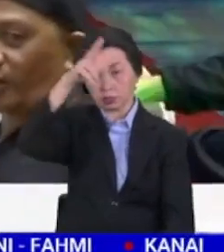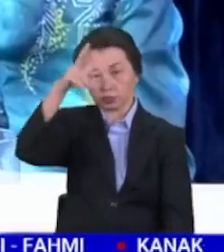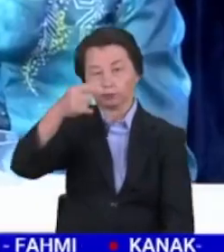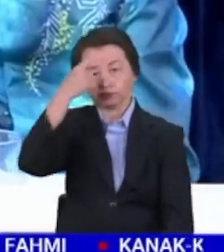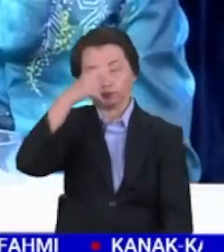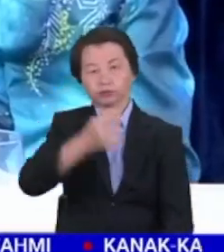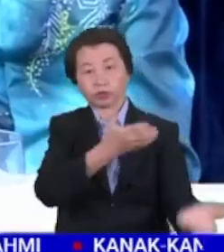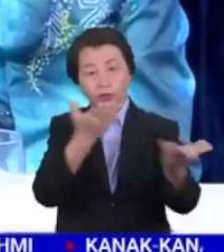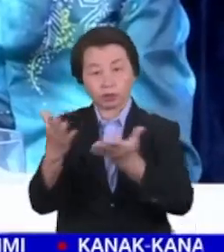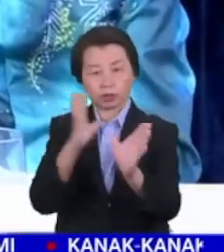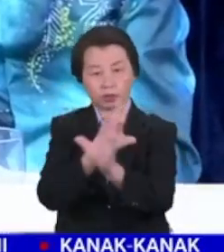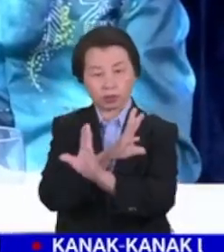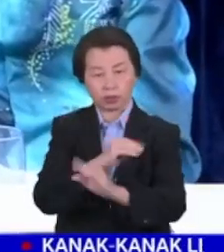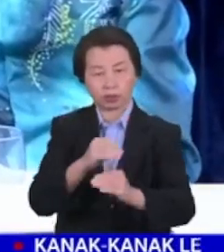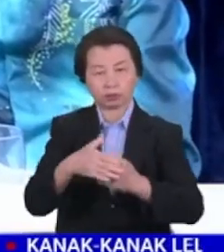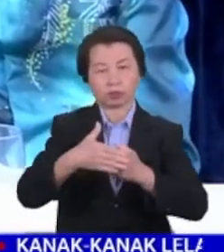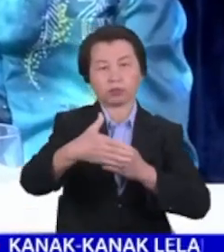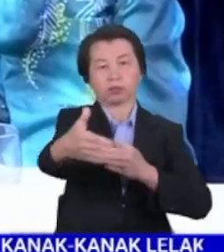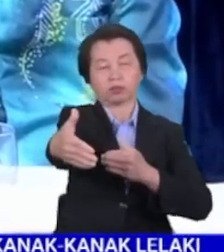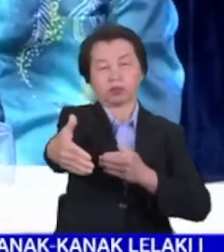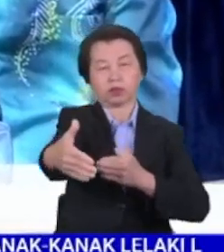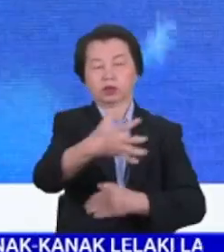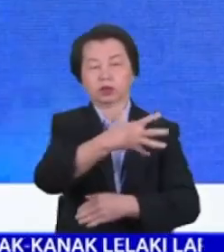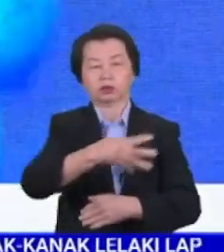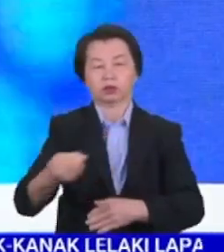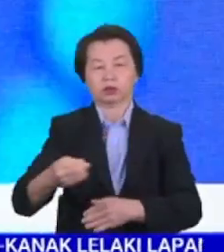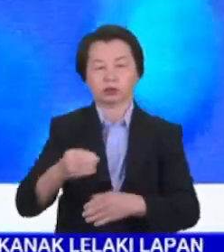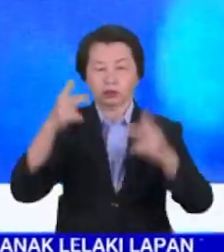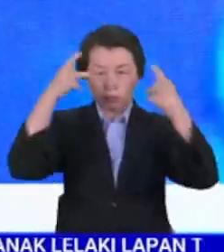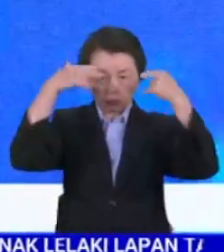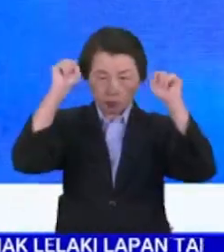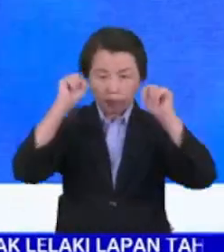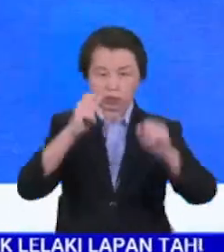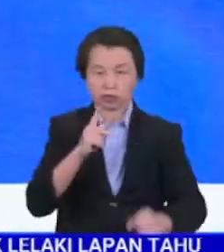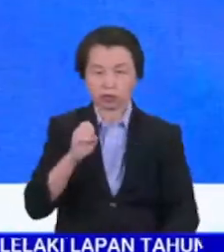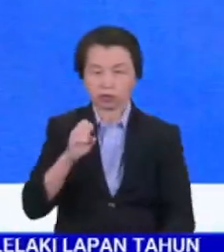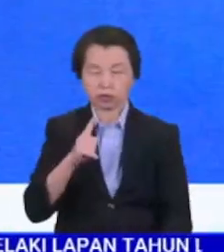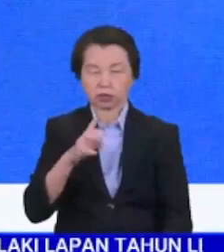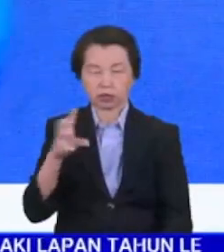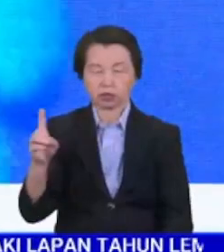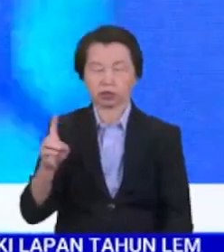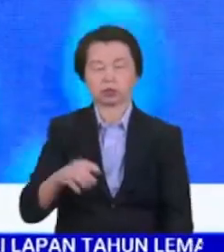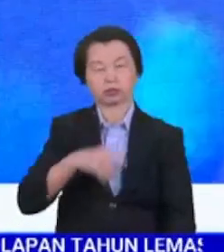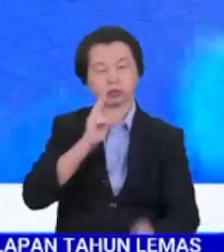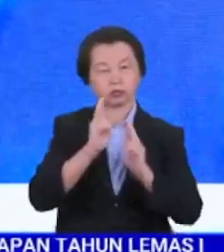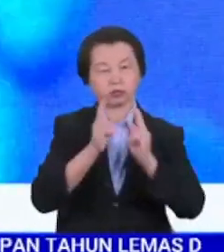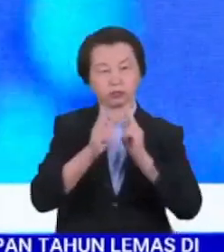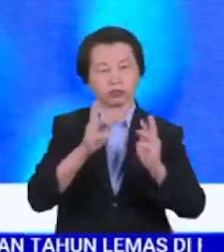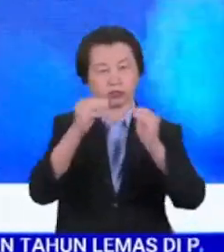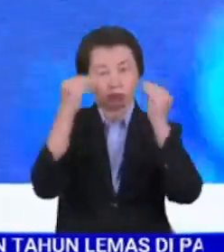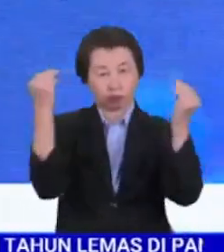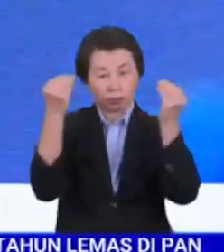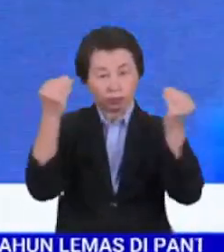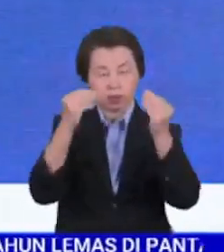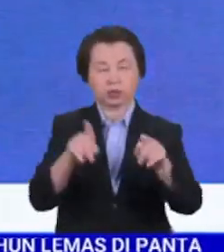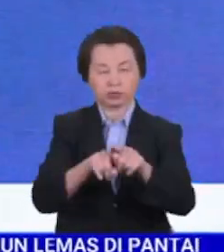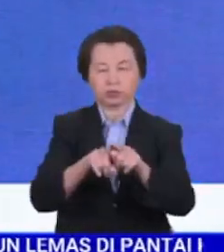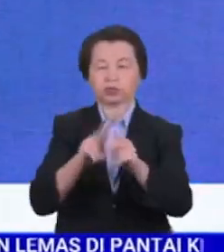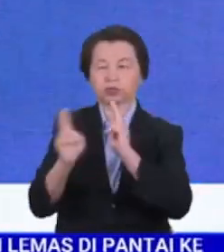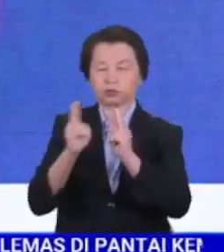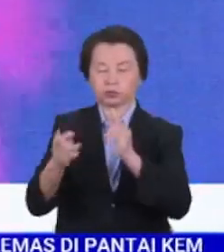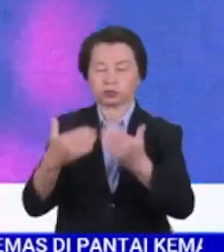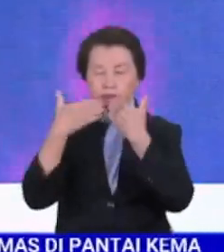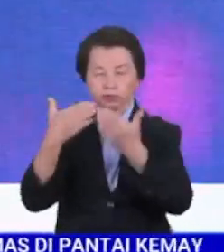untuk membawa Sarawak terus ke hadapan. Sementara itu, Presiden KDJA Ronnie Teo berucap pada majlis itu juga